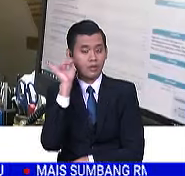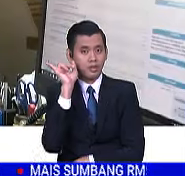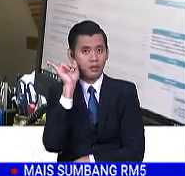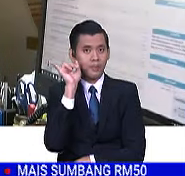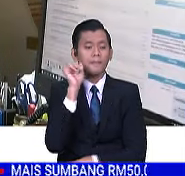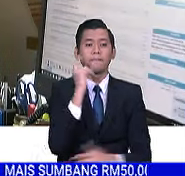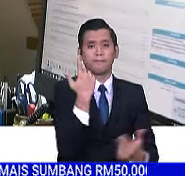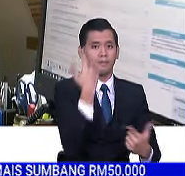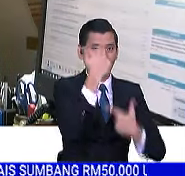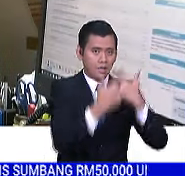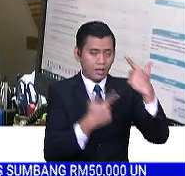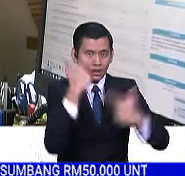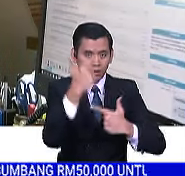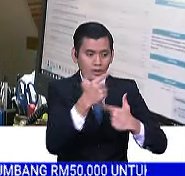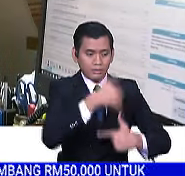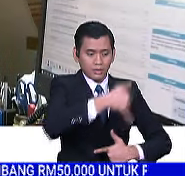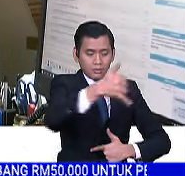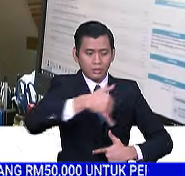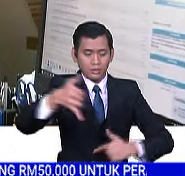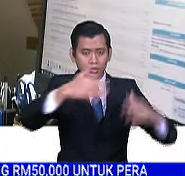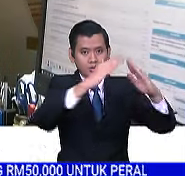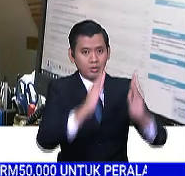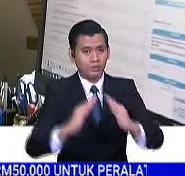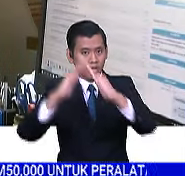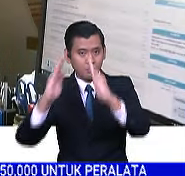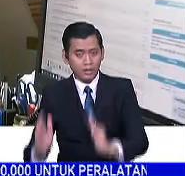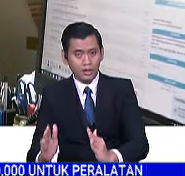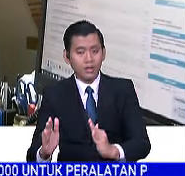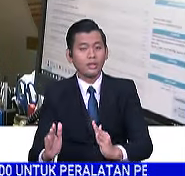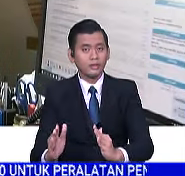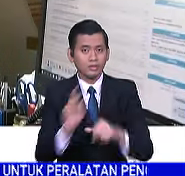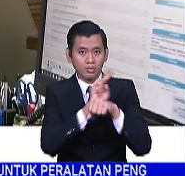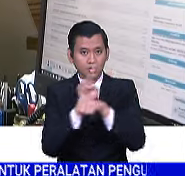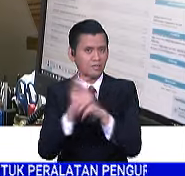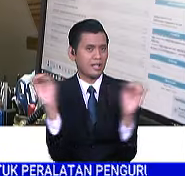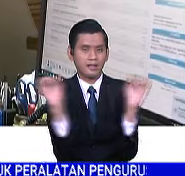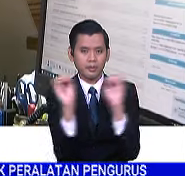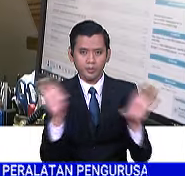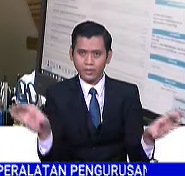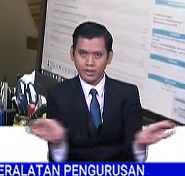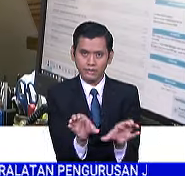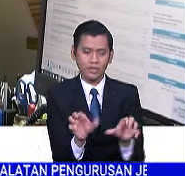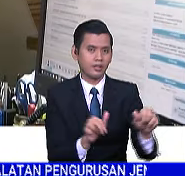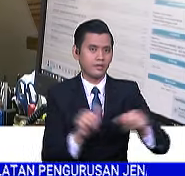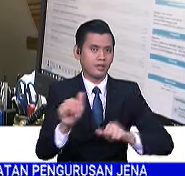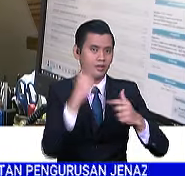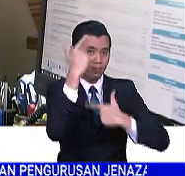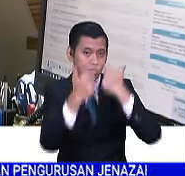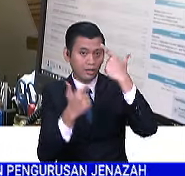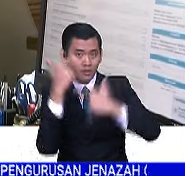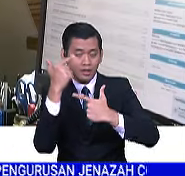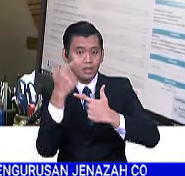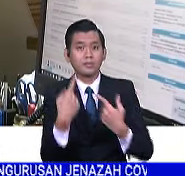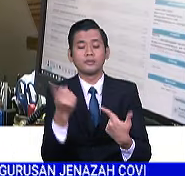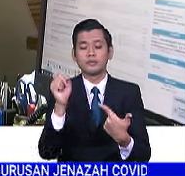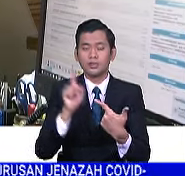mengunjung ziarah-menziarah daripada rumah ke rumah juga dipantau, mendapati tidak ada sebarang aktiviti ziarah-menziarah di kawasan Timur Laut. Begitu